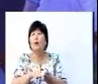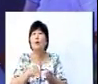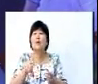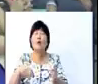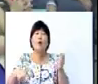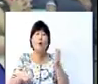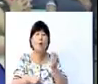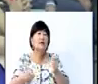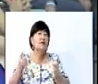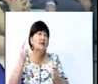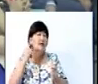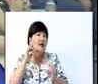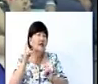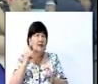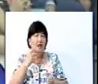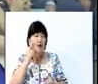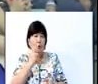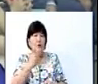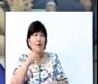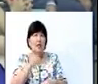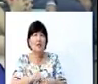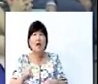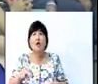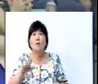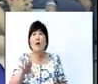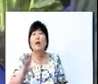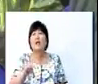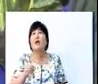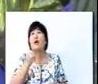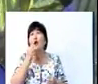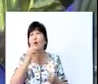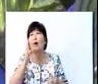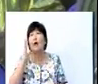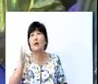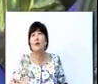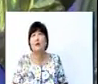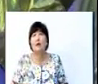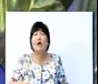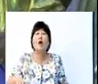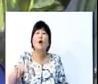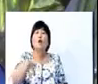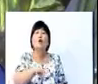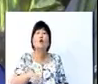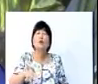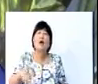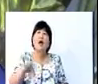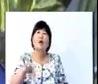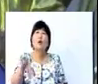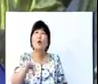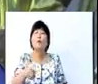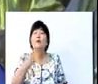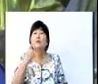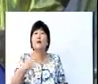қобыздың сарын естіген кезде көзіңіз жетеді. Мәңгілік еліміз баянды болсын. Республикамыздың әр облысты бір баласы